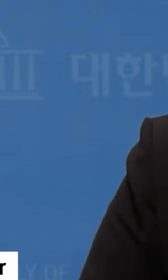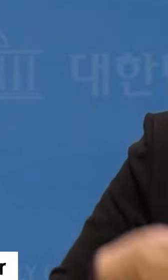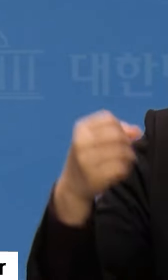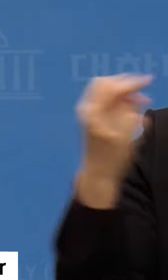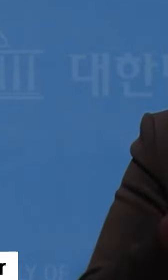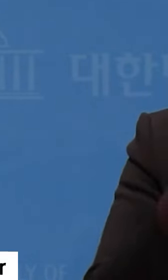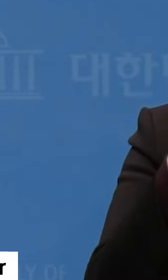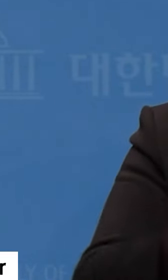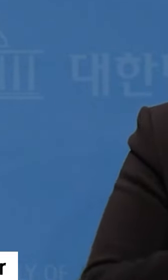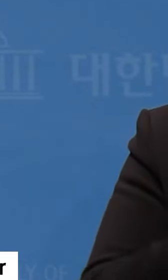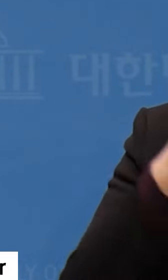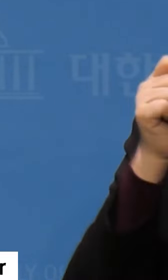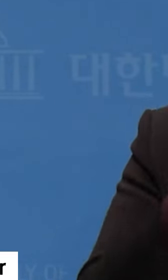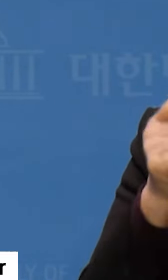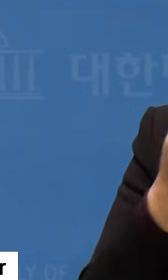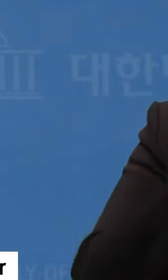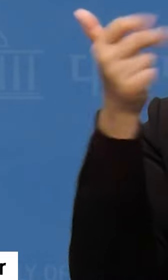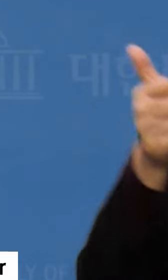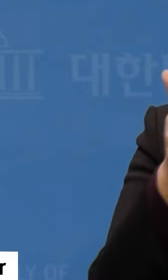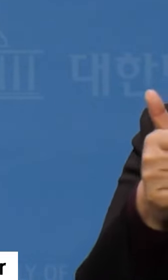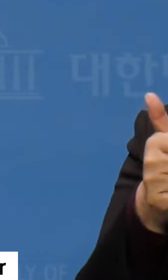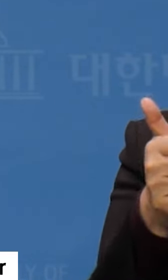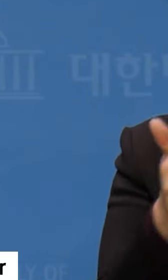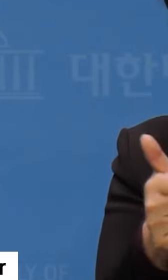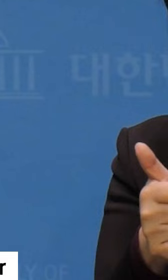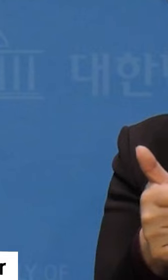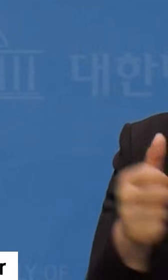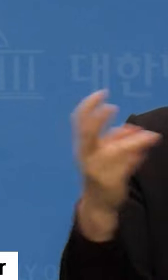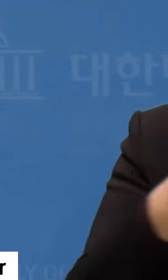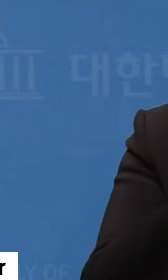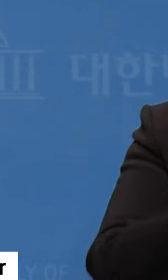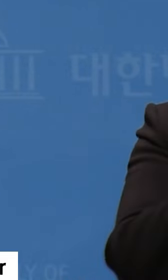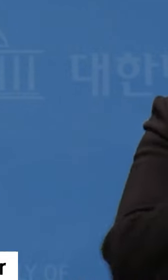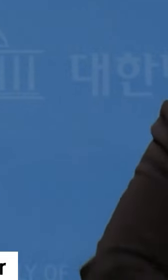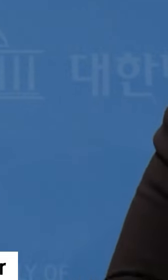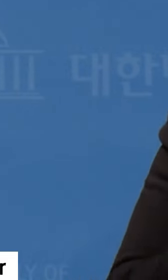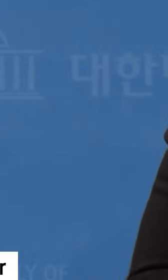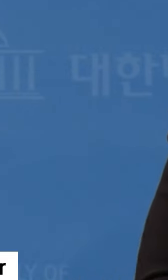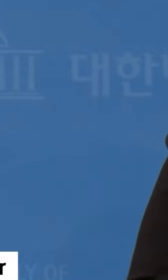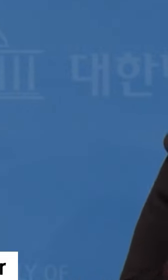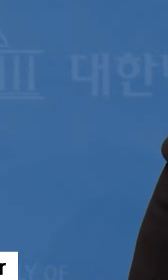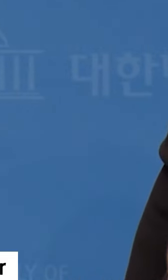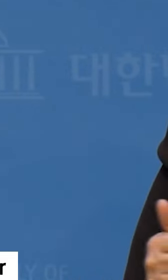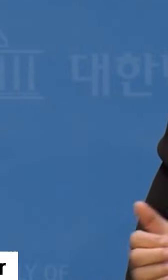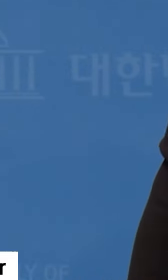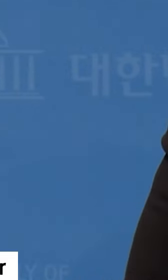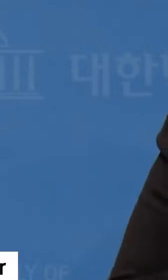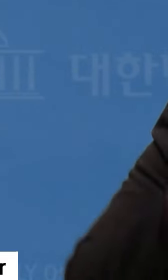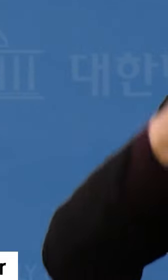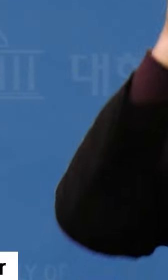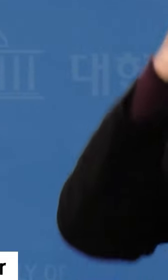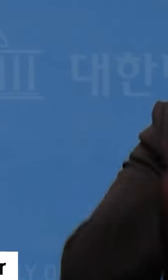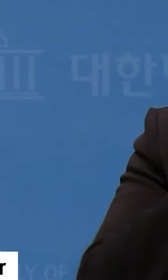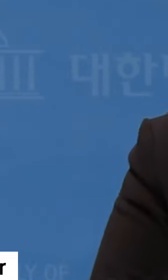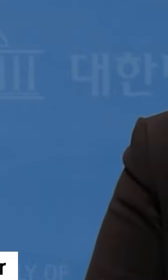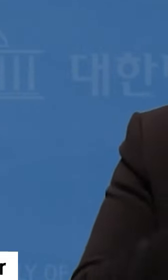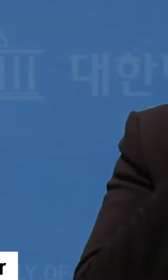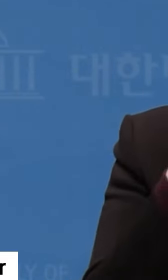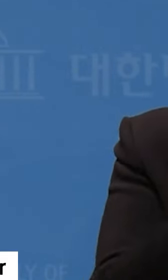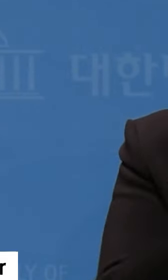1년 넘게 당대표를 흔들고 탈당한 의원들에 대해 한 번도 목소리를 내지 않았던